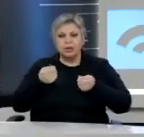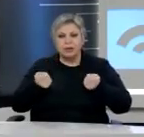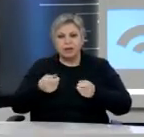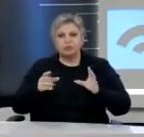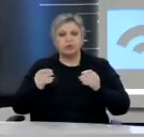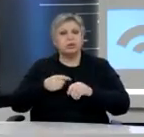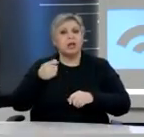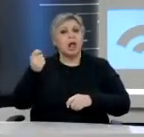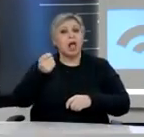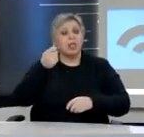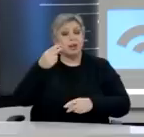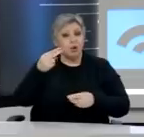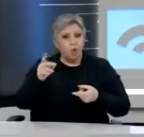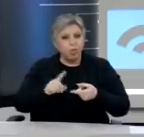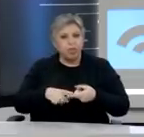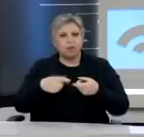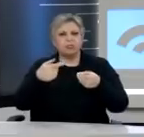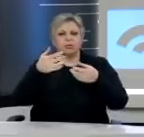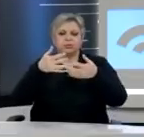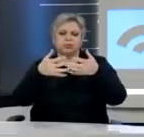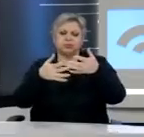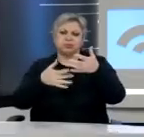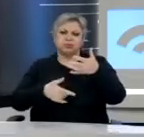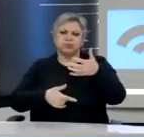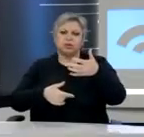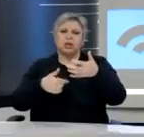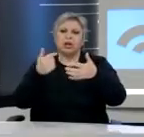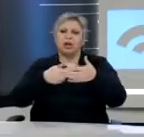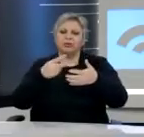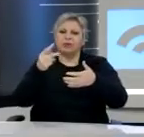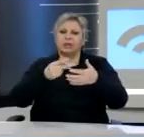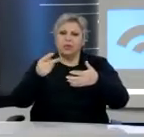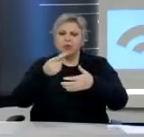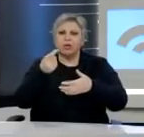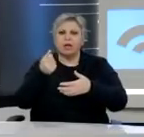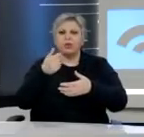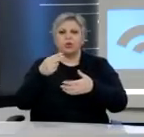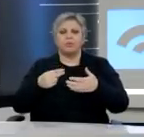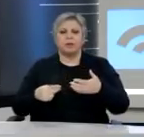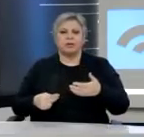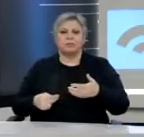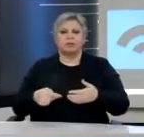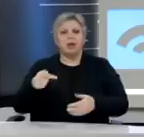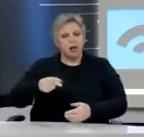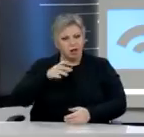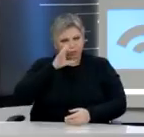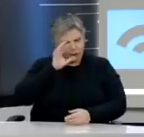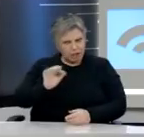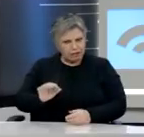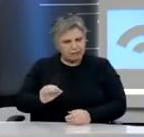θέμα, αλλά και σε μια σειρά άλλα κρίσιμα κοινωνικά και οικονομικά ζητήματα. Αυτή είναι η πραγματικότητα. Δεν θέλετε να τη